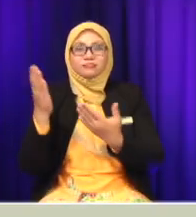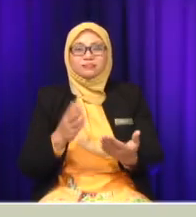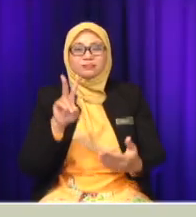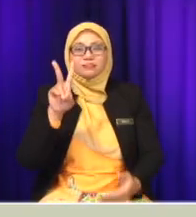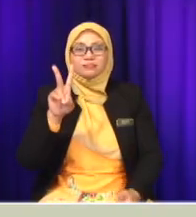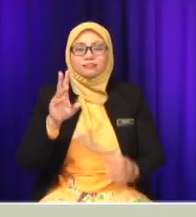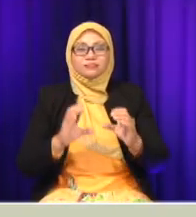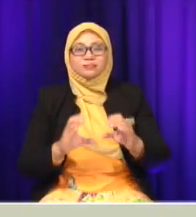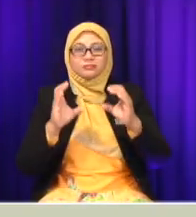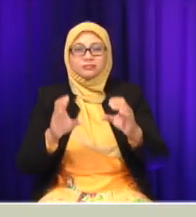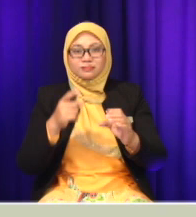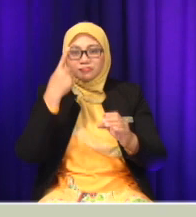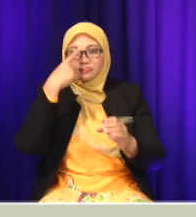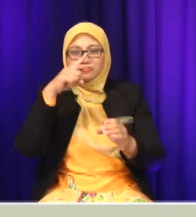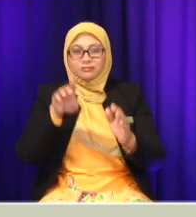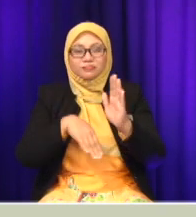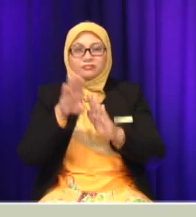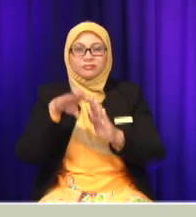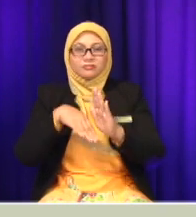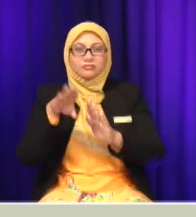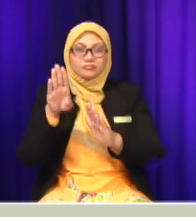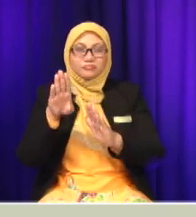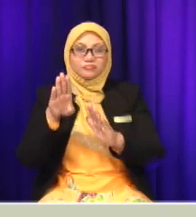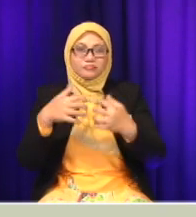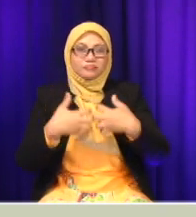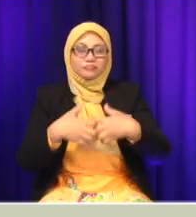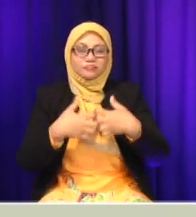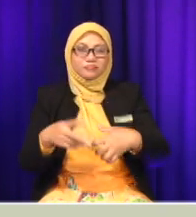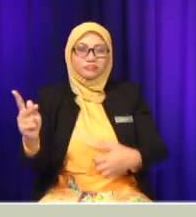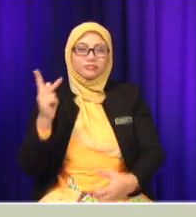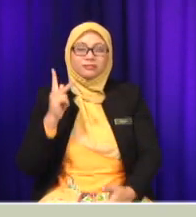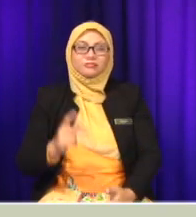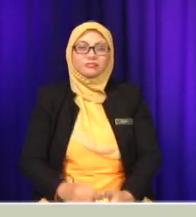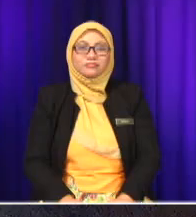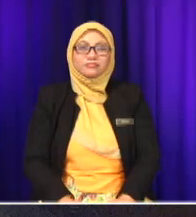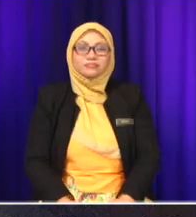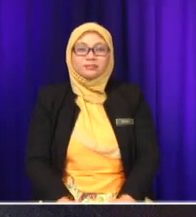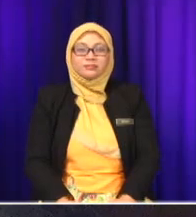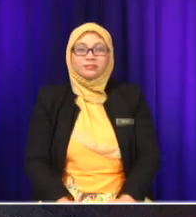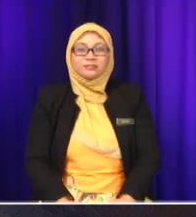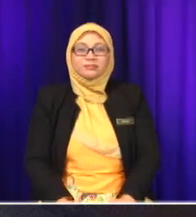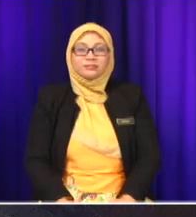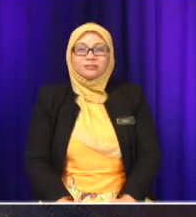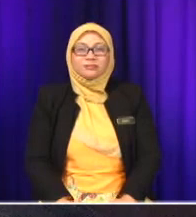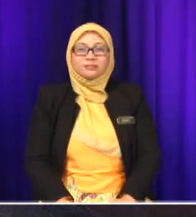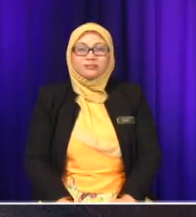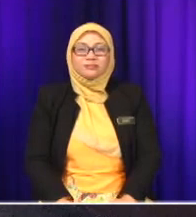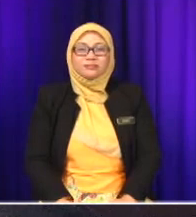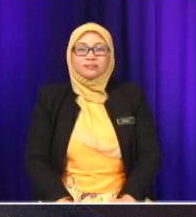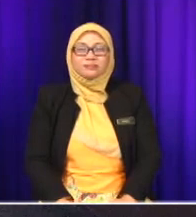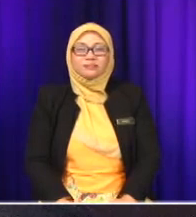meningkatkan prestasi Enjin motosikal okey siapa Nak Cuba jawab soalan ni Sila angkat tangan shfizi silakan shfiz silakan